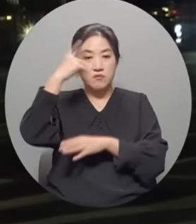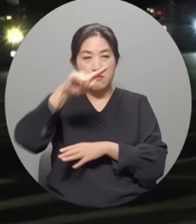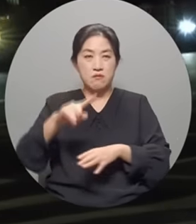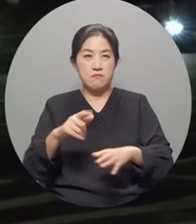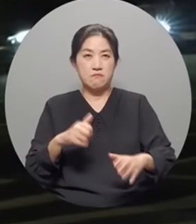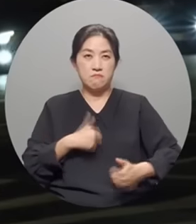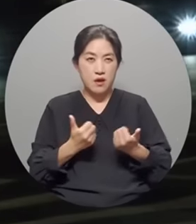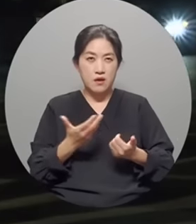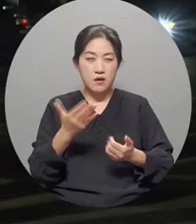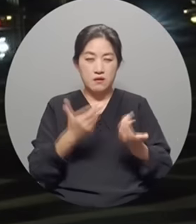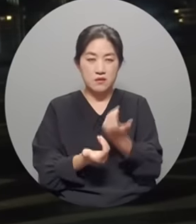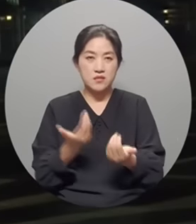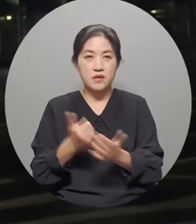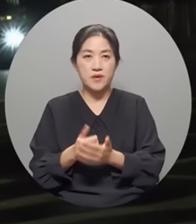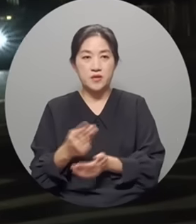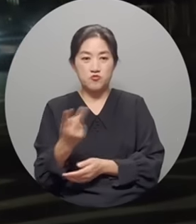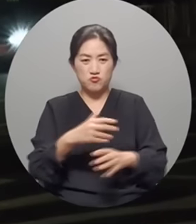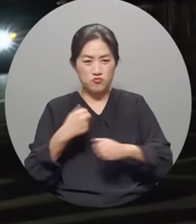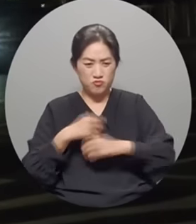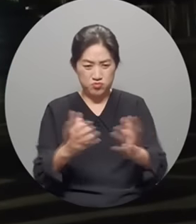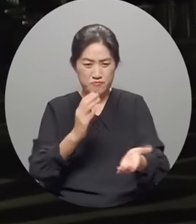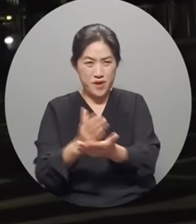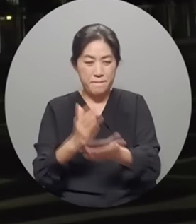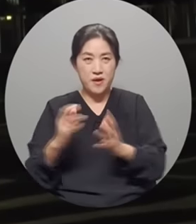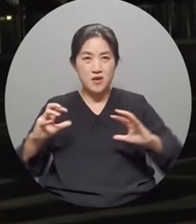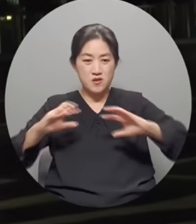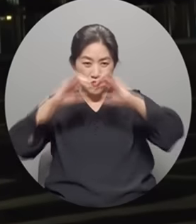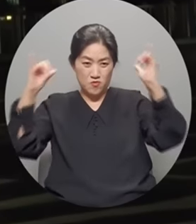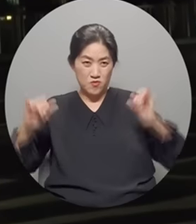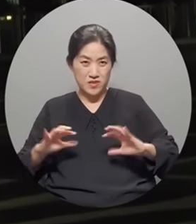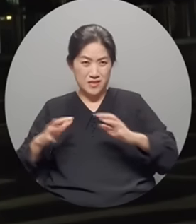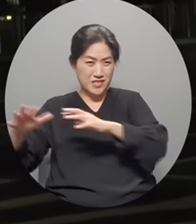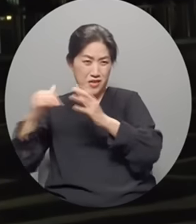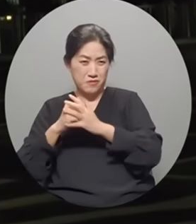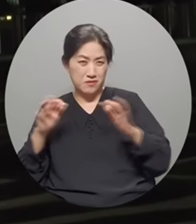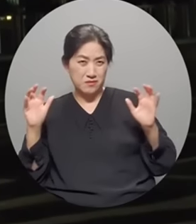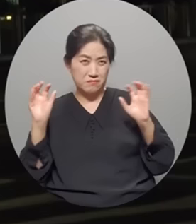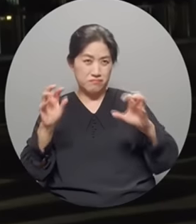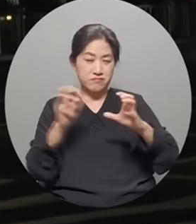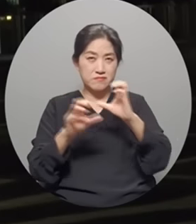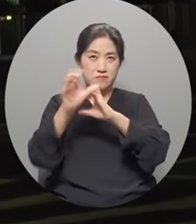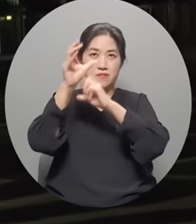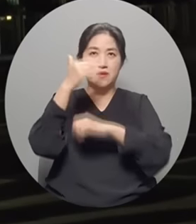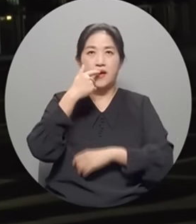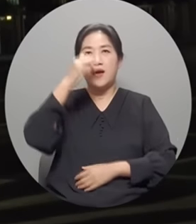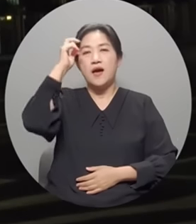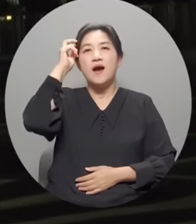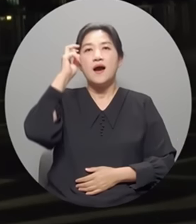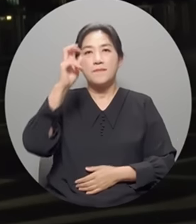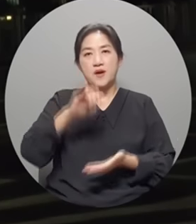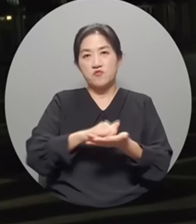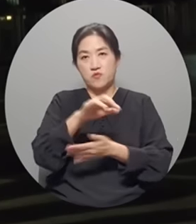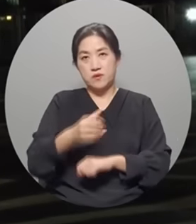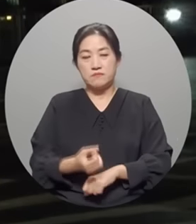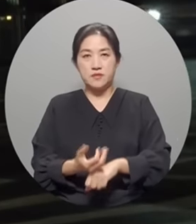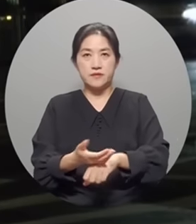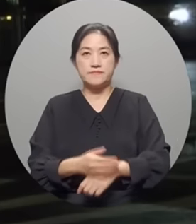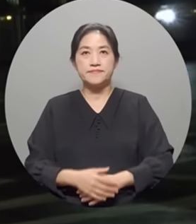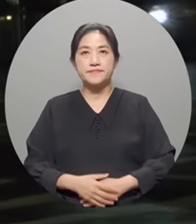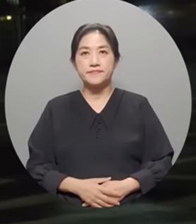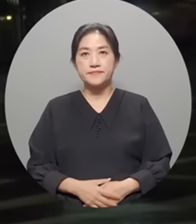양측 군사협력을 규탄하는 국제사회 목소리는 더 커질 것으로 보입니다. 뉴욕 유엔본부 앞에서 MBC 뉴스